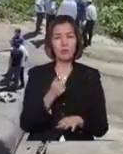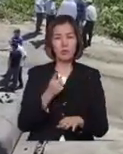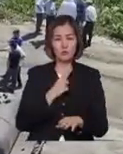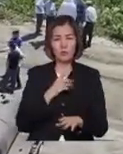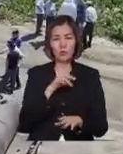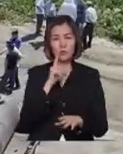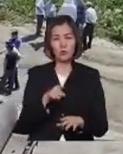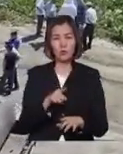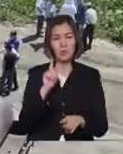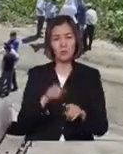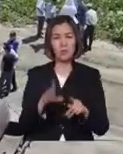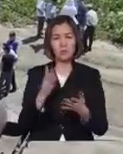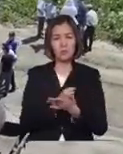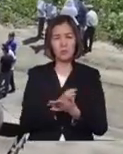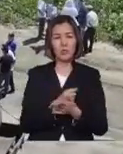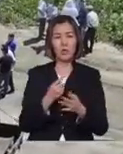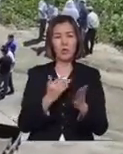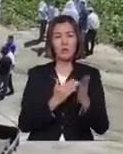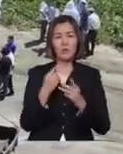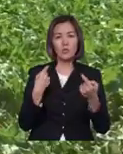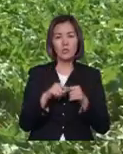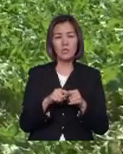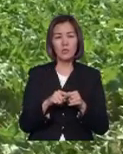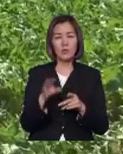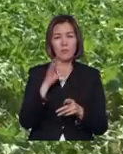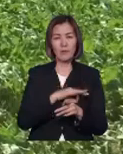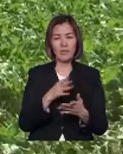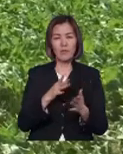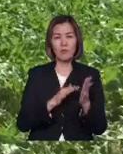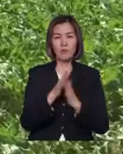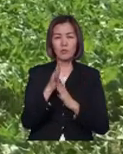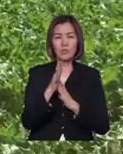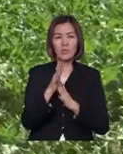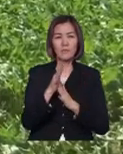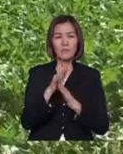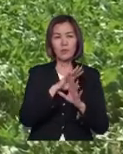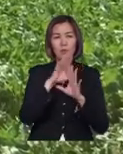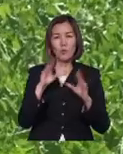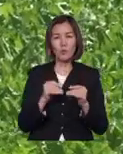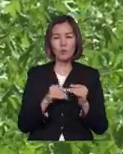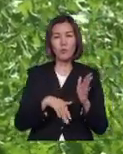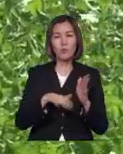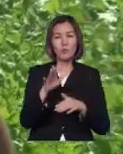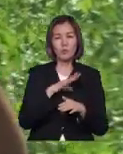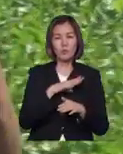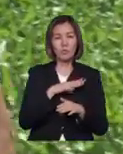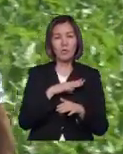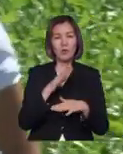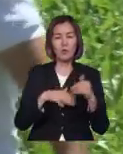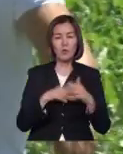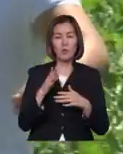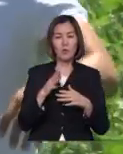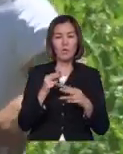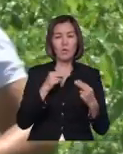Бұл компанияның жоғарғы технологиялық препараттарын қолдана отырып өсірген дақылдарының өнімділігін жақсартты. Әрі қол еңбегін